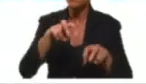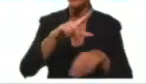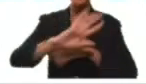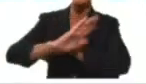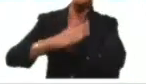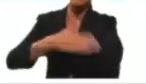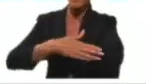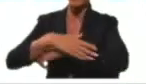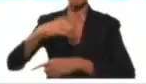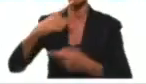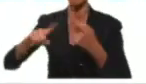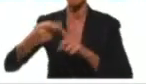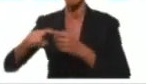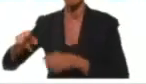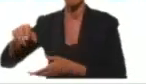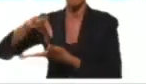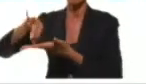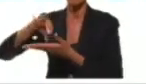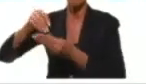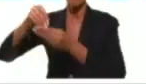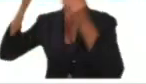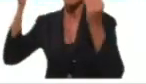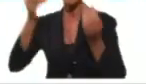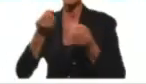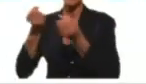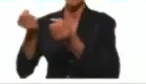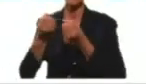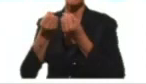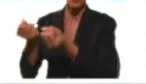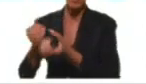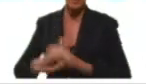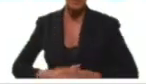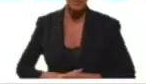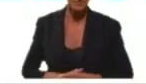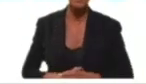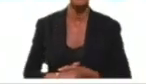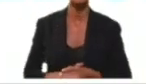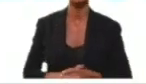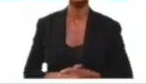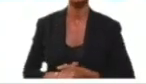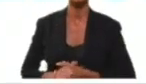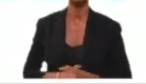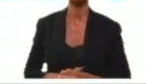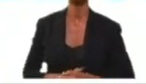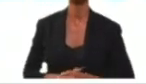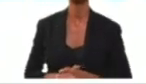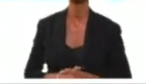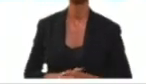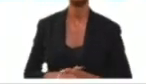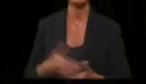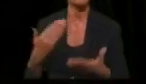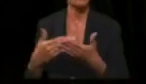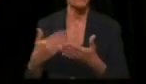ramach polityki regionalnej rozwój infrastruktury transportowej. Bo to dobrze